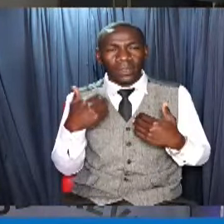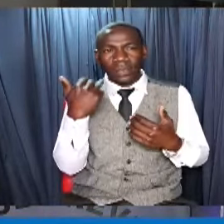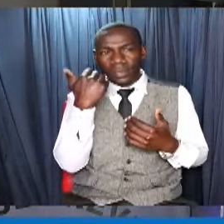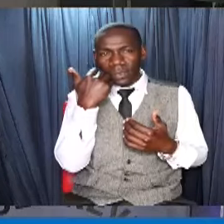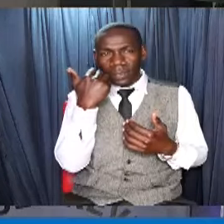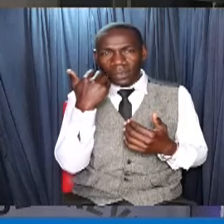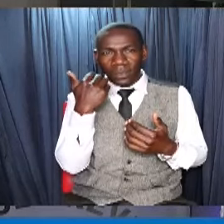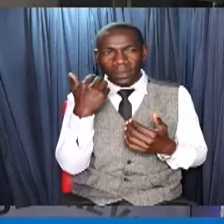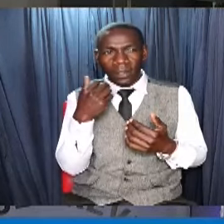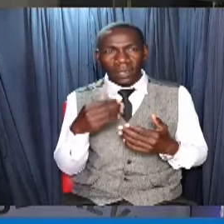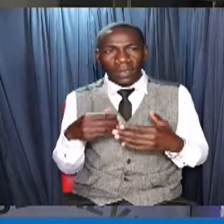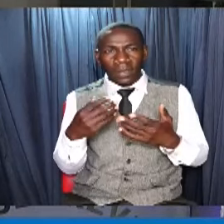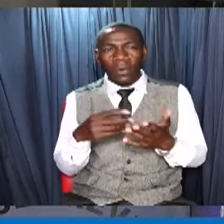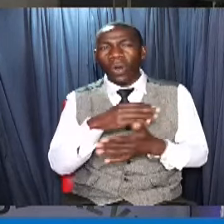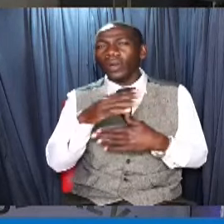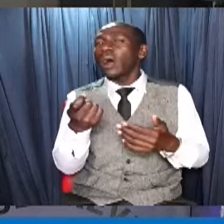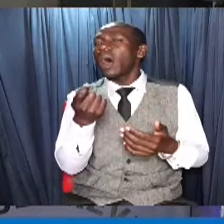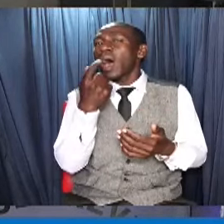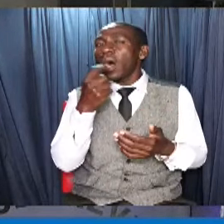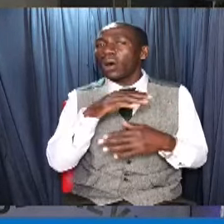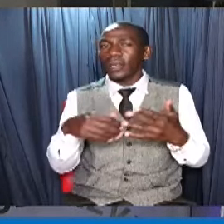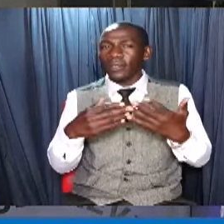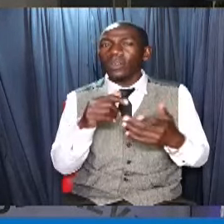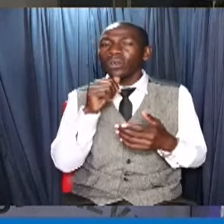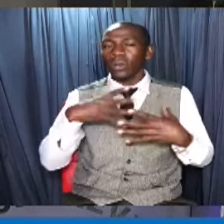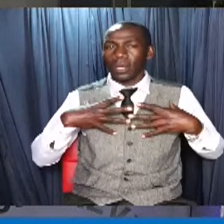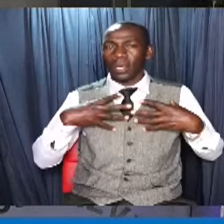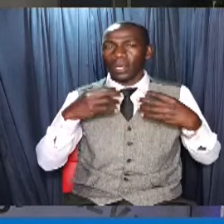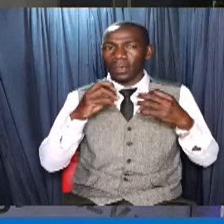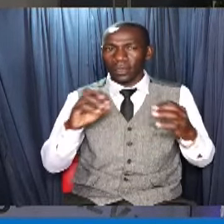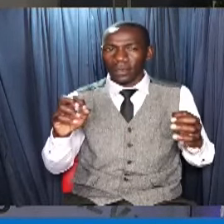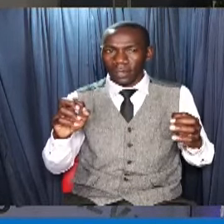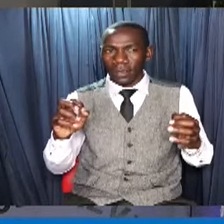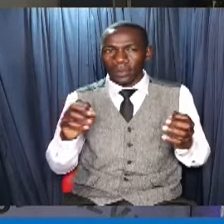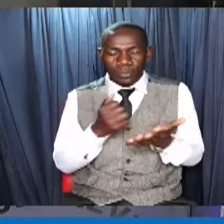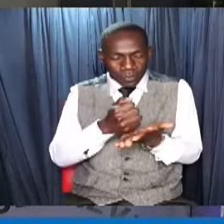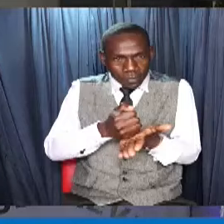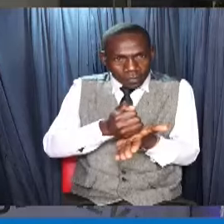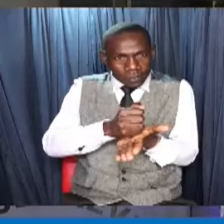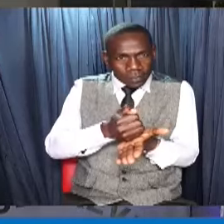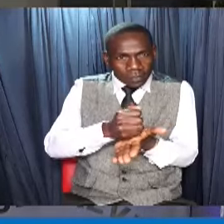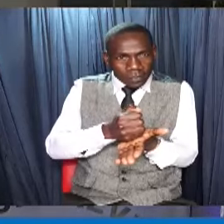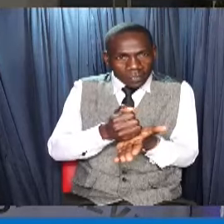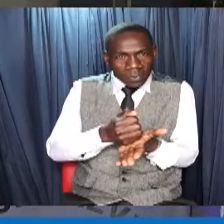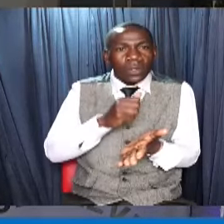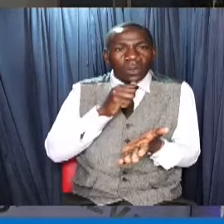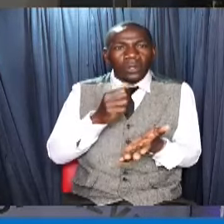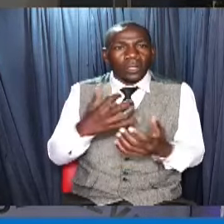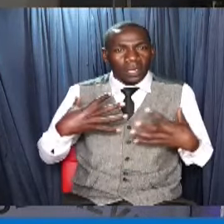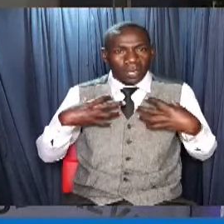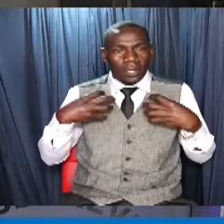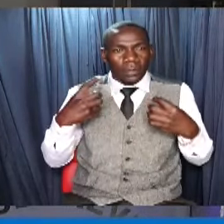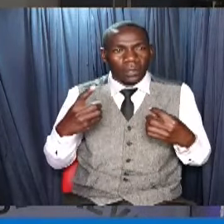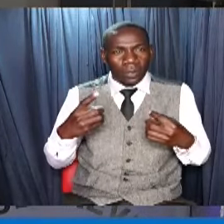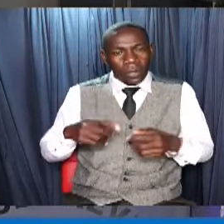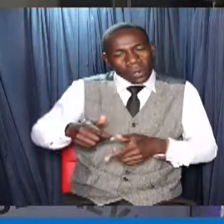you get a disease. Na umepewa madawa yote hukupona. And you've been given all kind of drugs and you're na not well. Na mizizi yote haikukuponya. And all herbs have not been